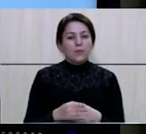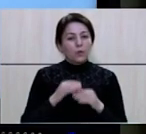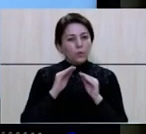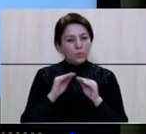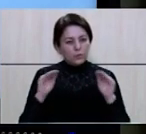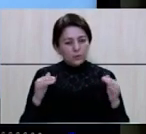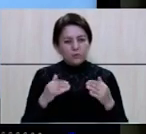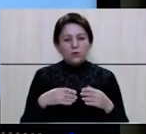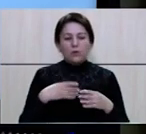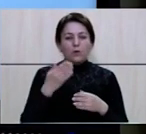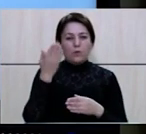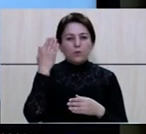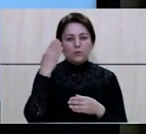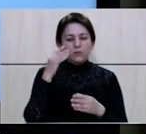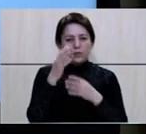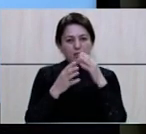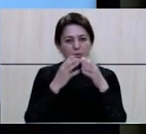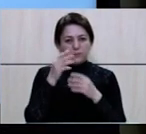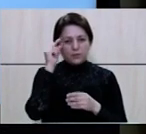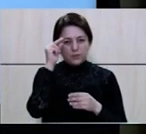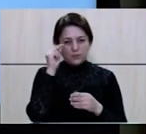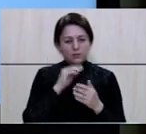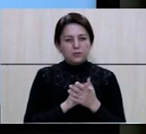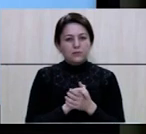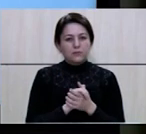O'quvchilar, biz o'tgan geografiya fanidan